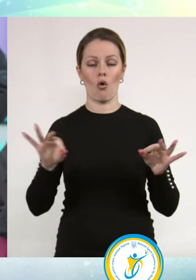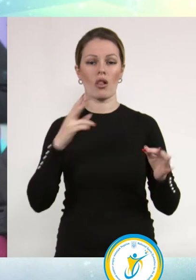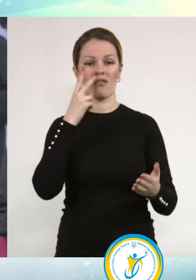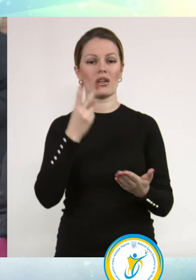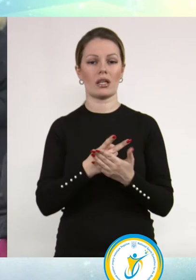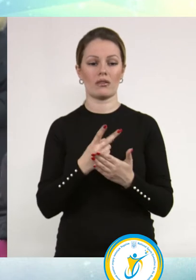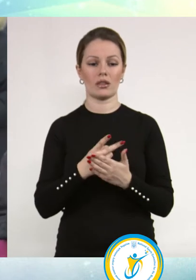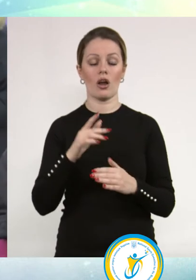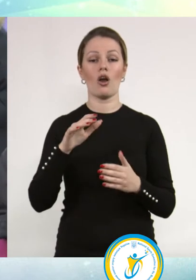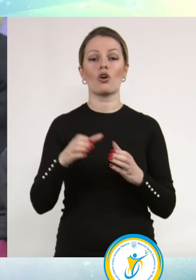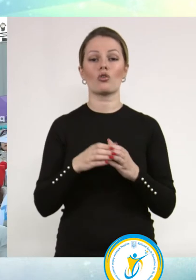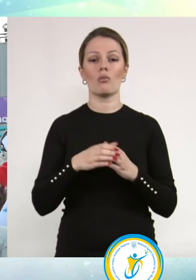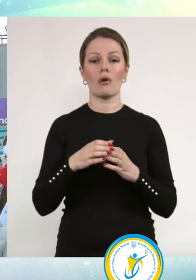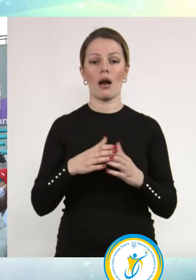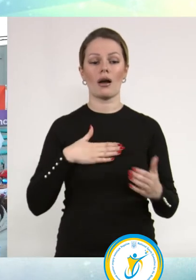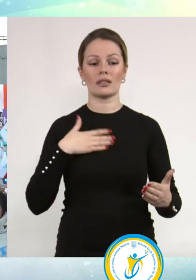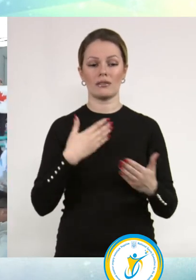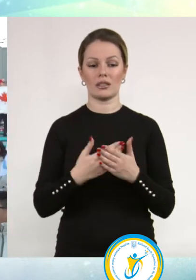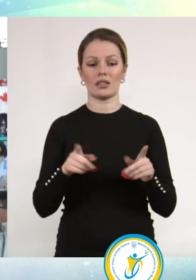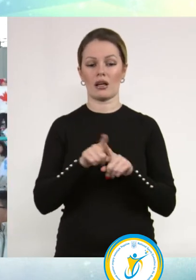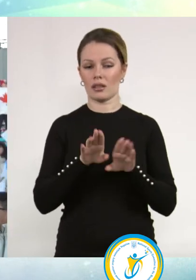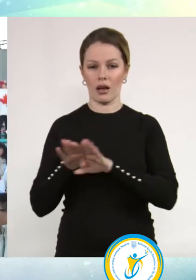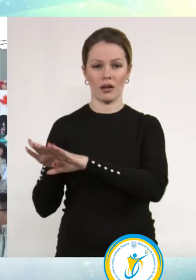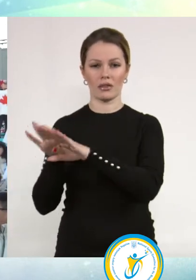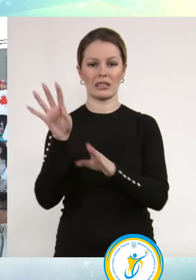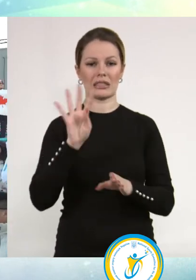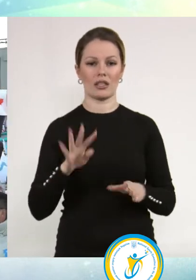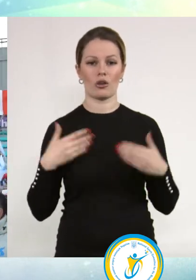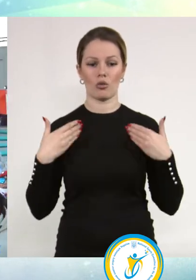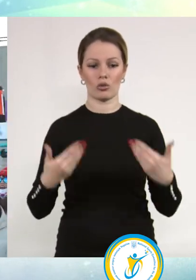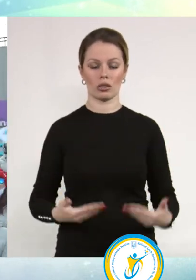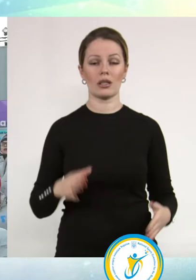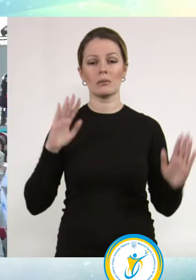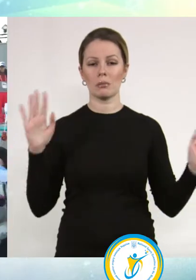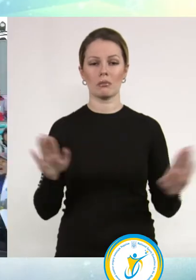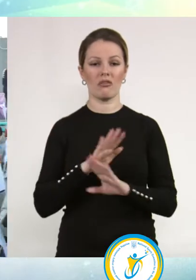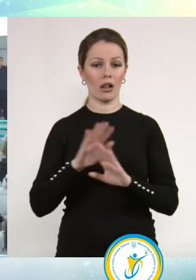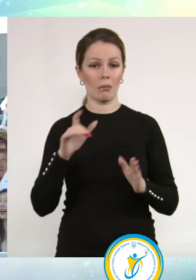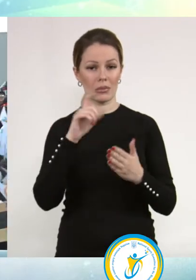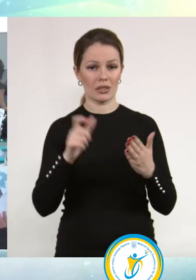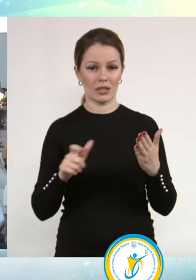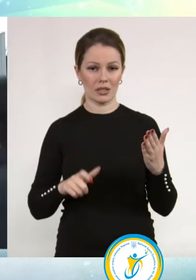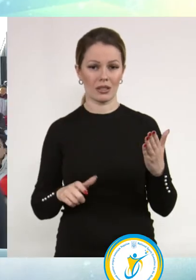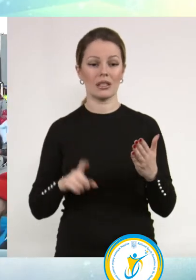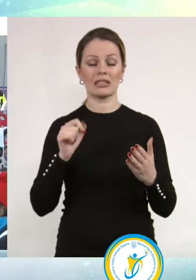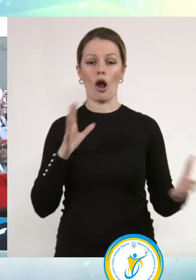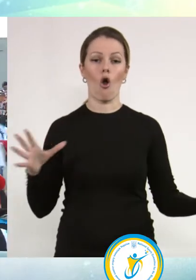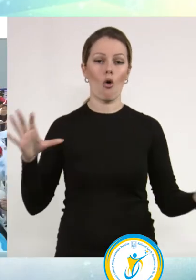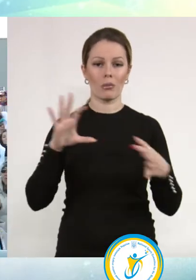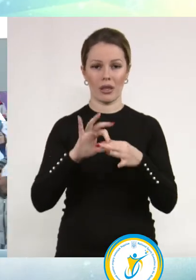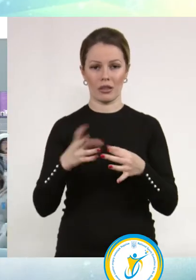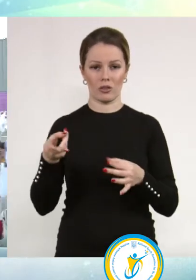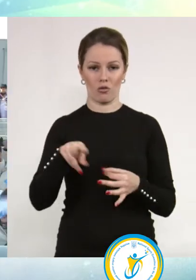політичного волевиявлення. Група активістів з'явилася в однакових сірих куртках з співала пісні і скандувала лозунги